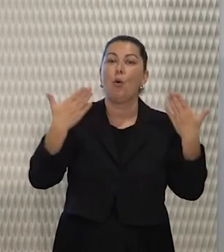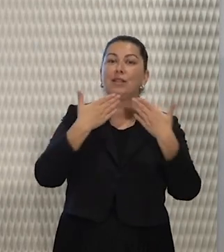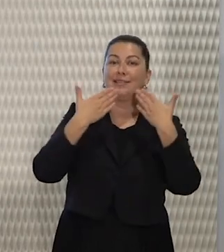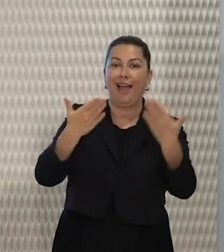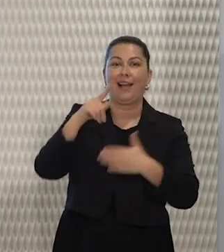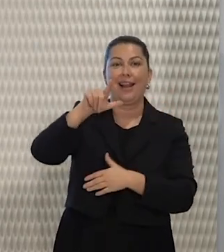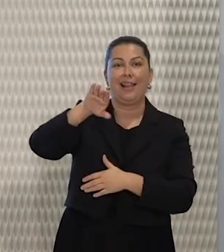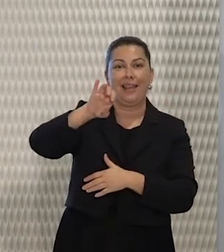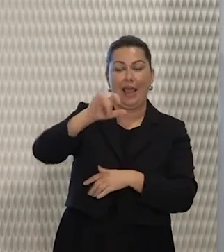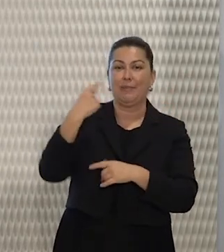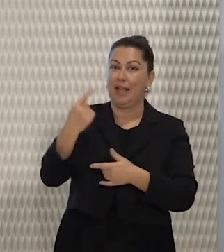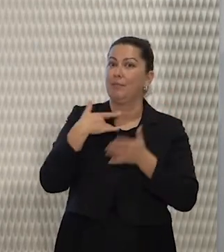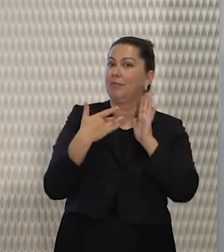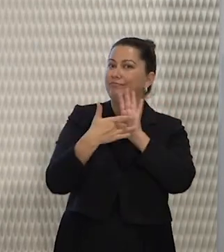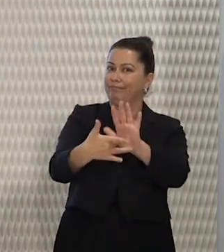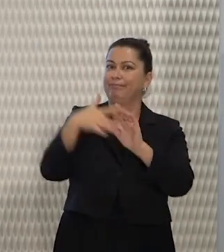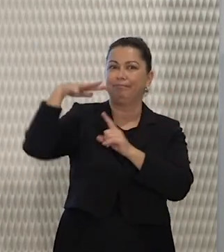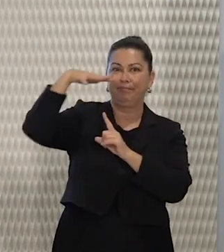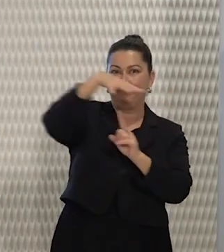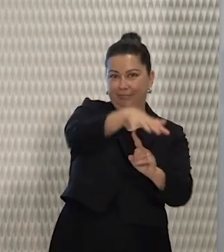Liam für das, was er uns jetzt vorzeigen wird.